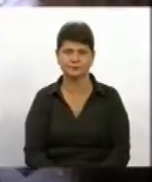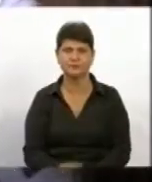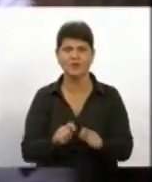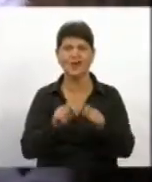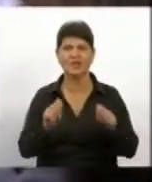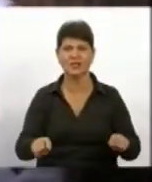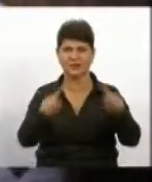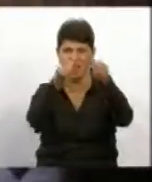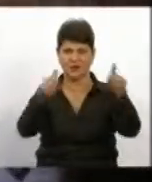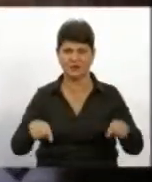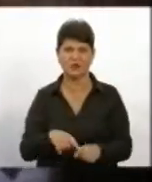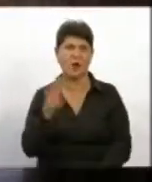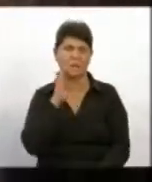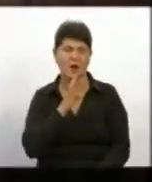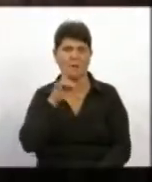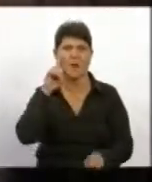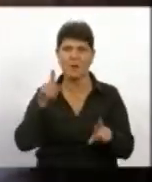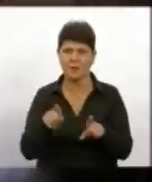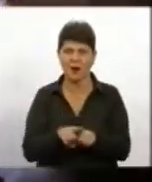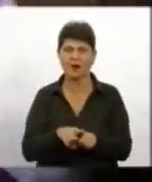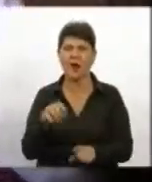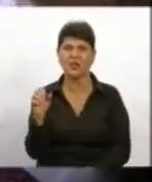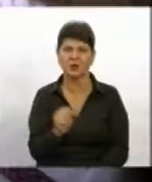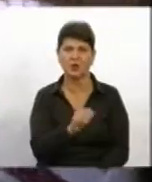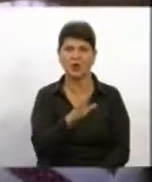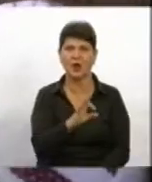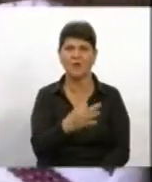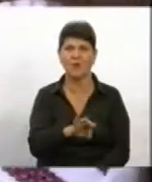Відкривають дошку мама та брат Анатолія Буйлука.